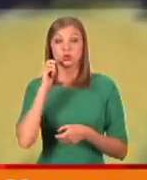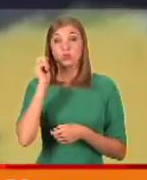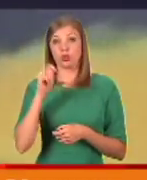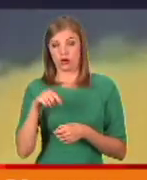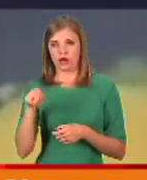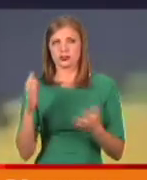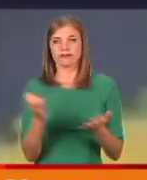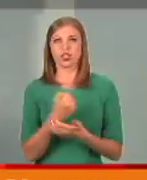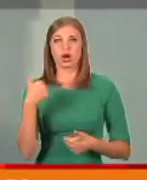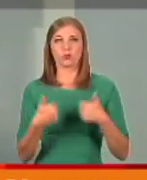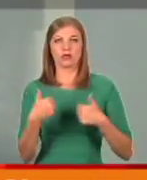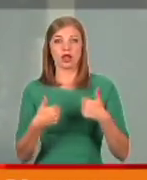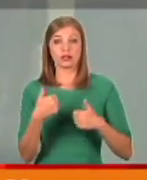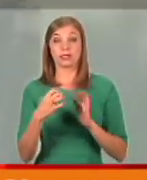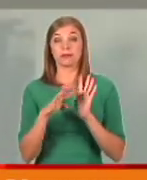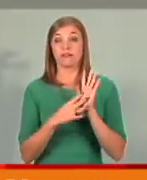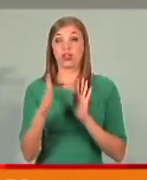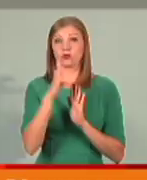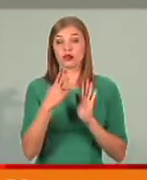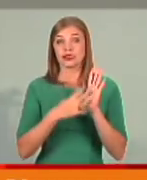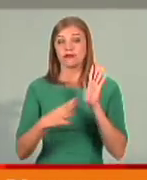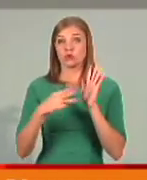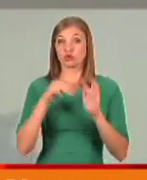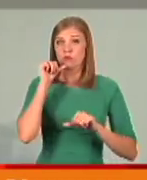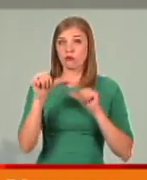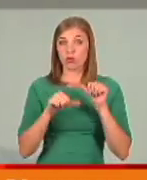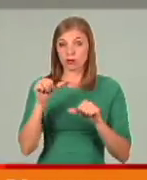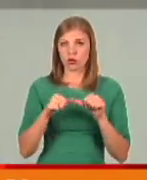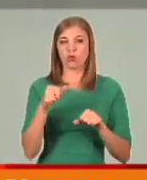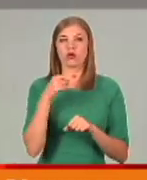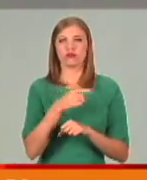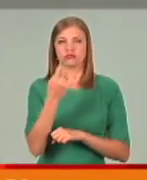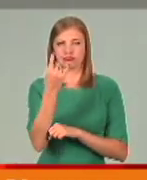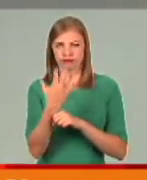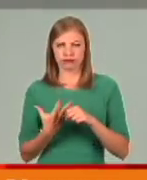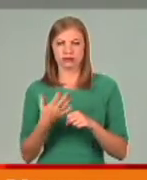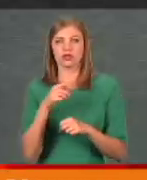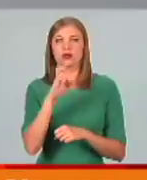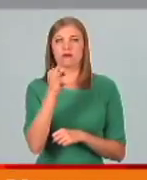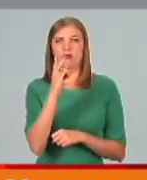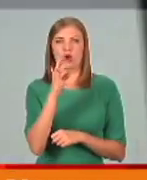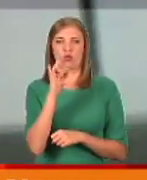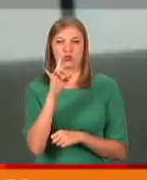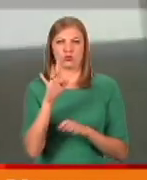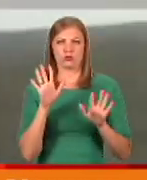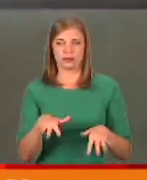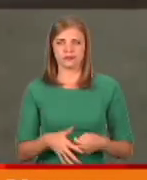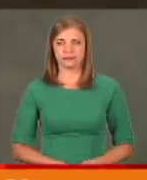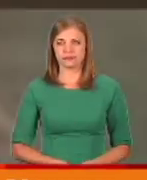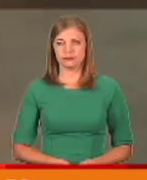Українці виграють тендер. 9 вересня 98-го року «Зеніт» стартує з космодрому Байконур.